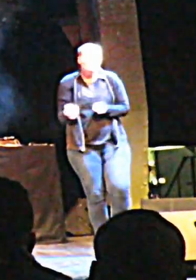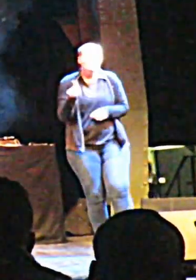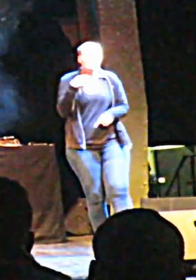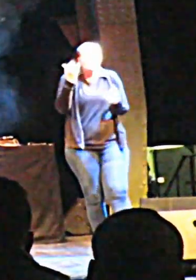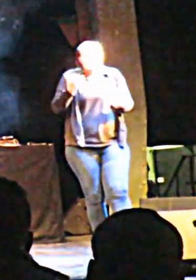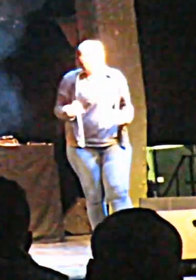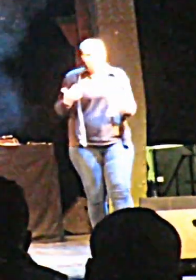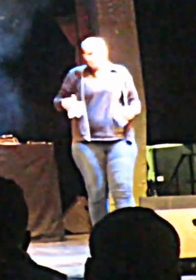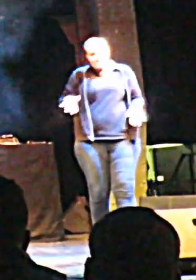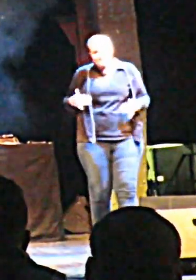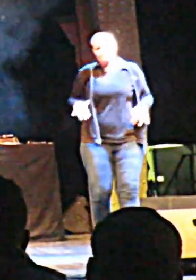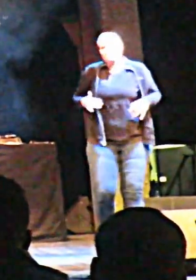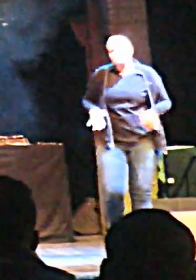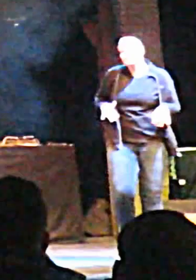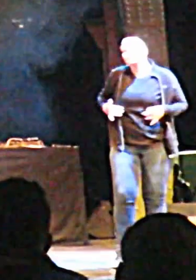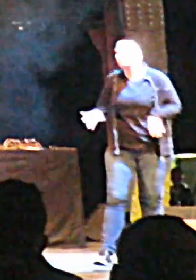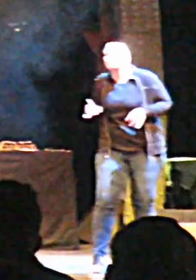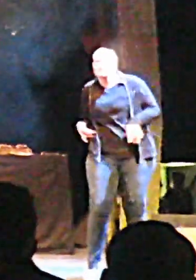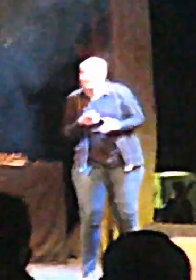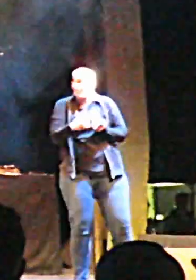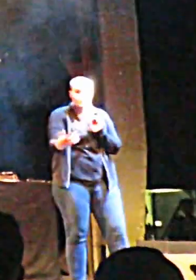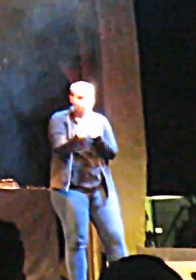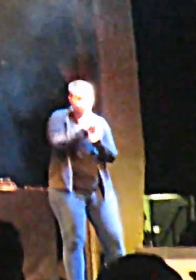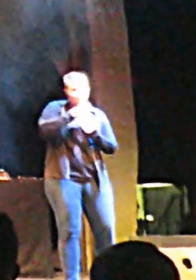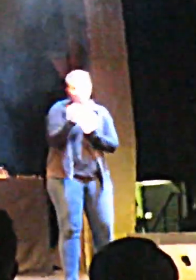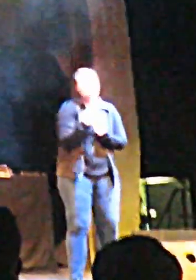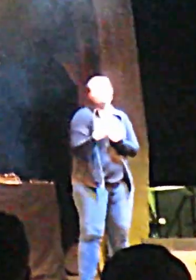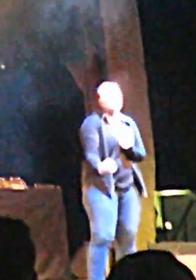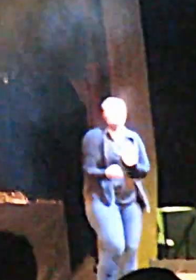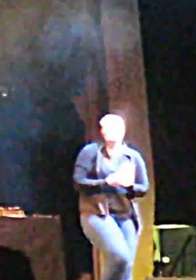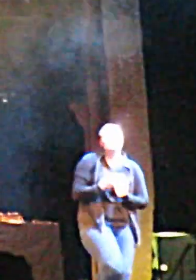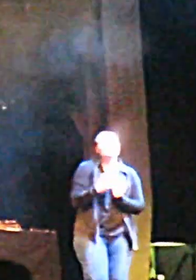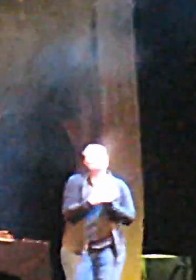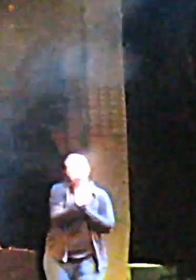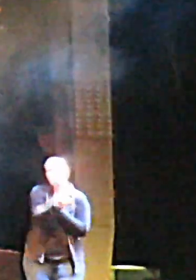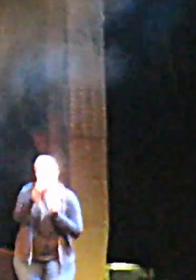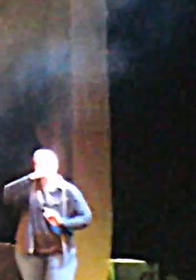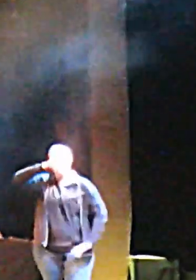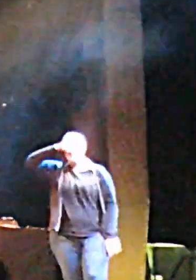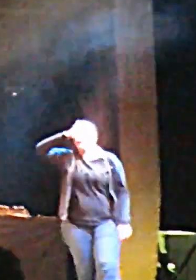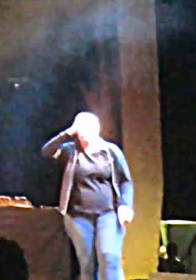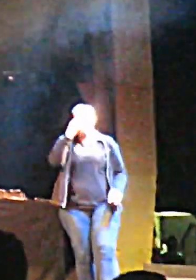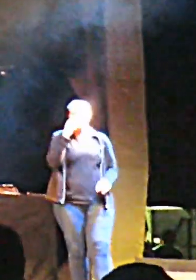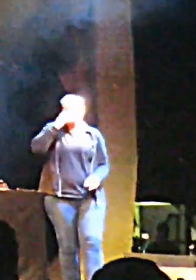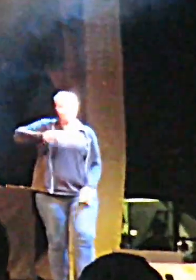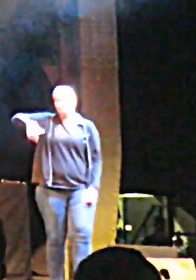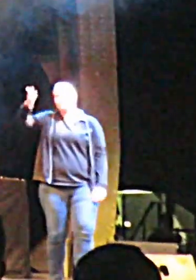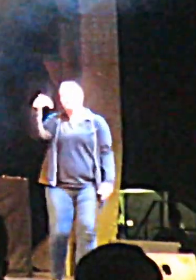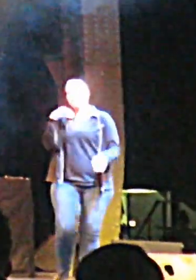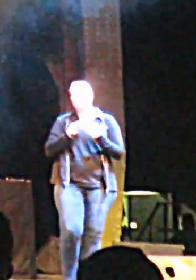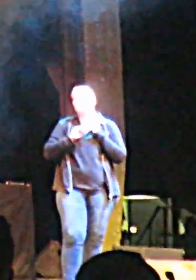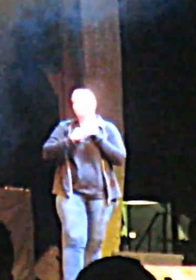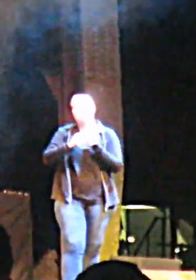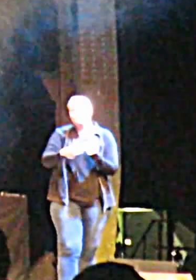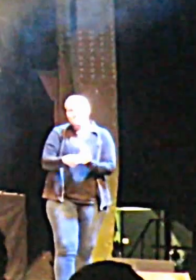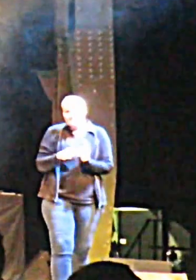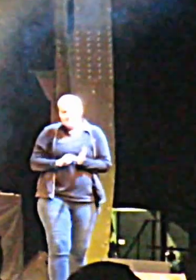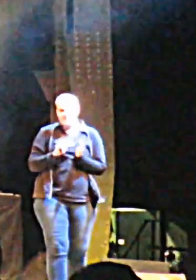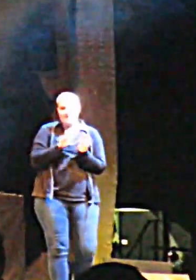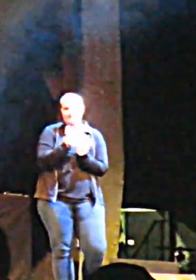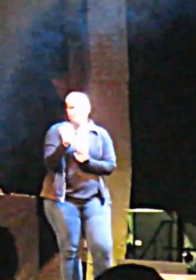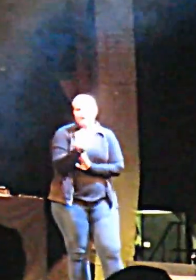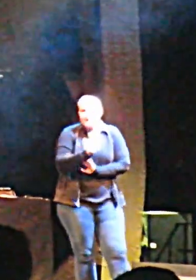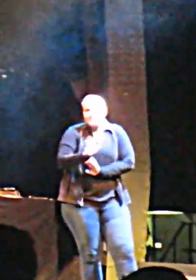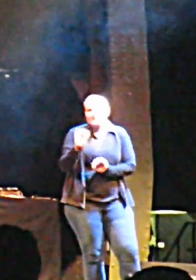dieses Spiel. Kryptologie. Du hörst es nie. Denn dir fehlt das Wissen über antike Magie. Dir fehlt das Fassen Alphabete